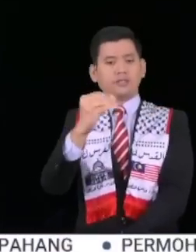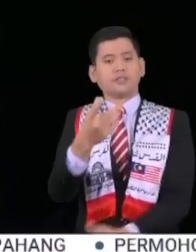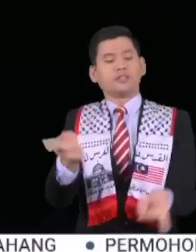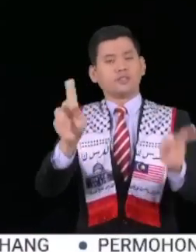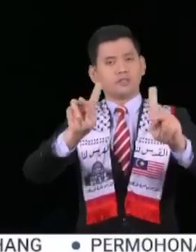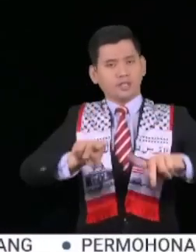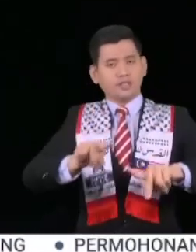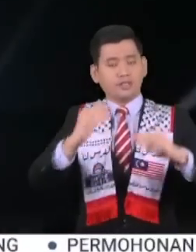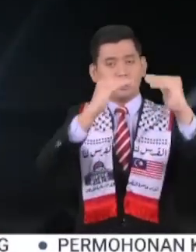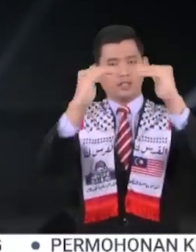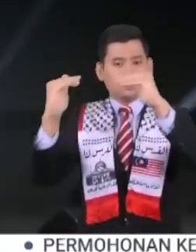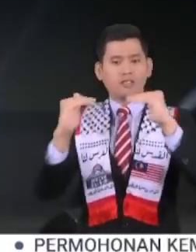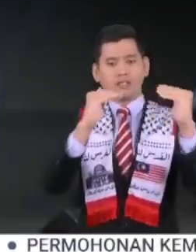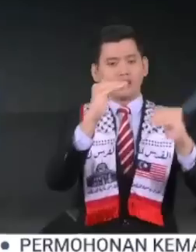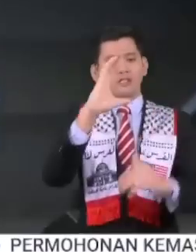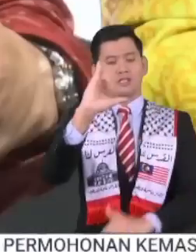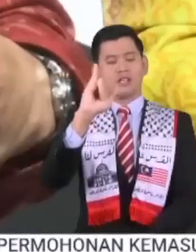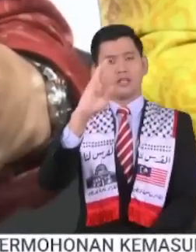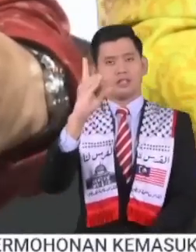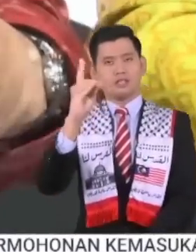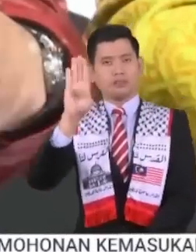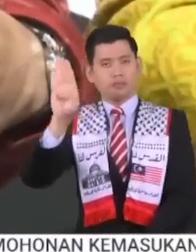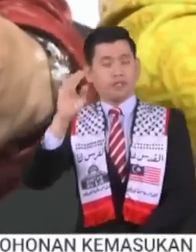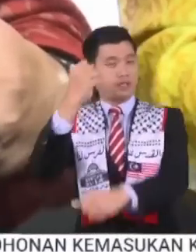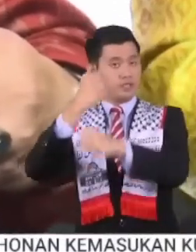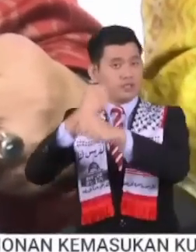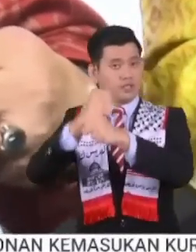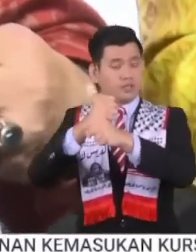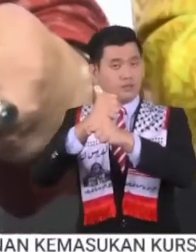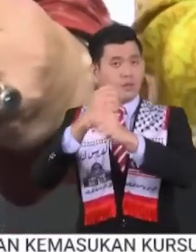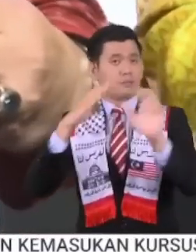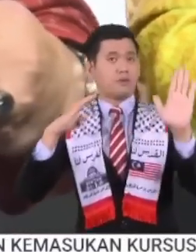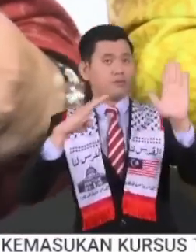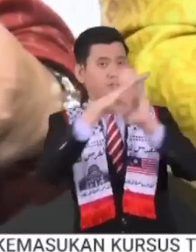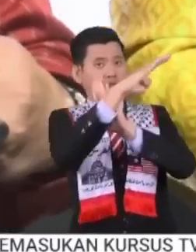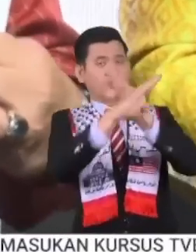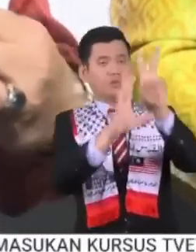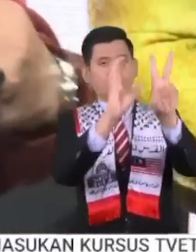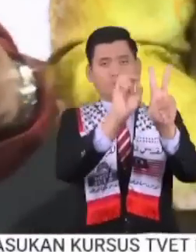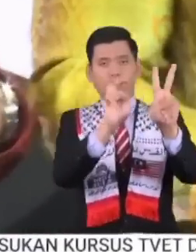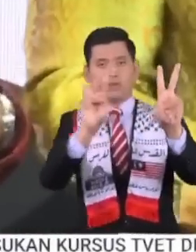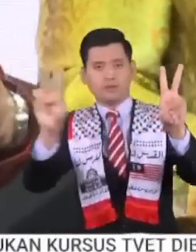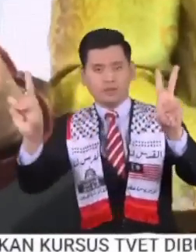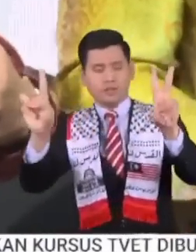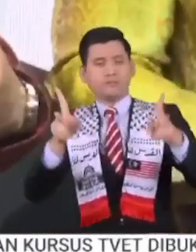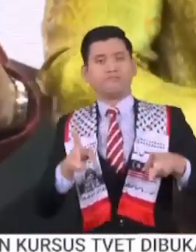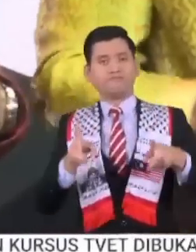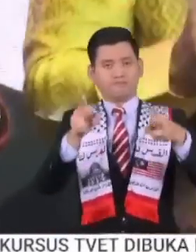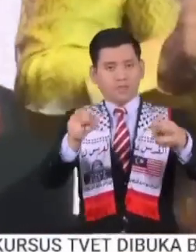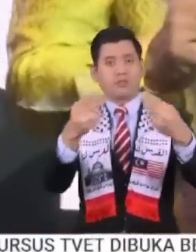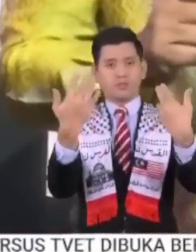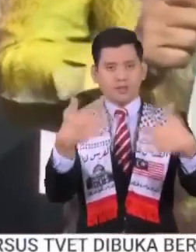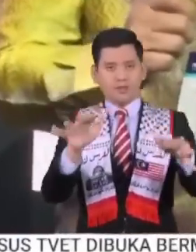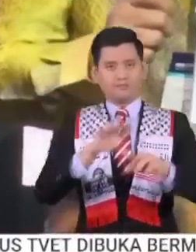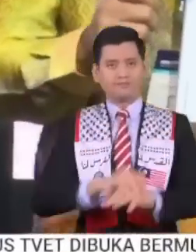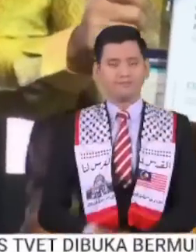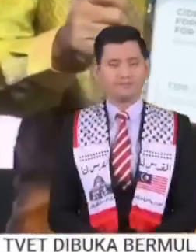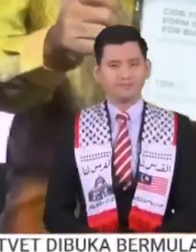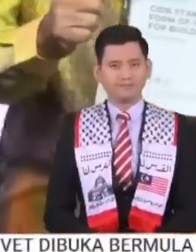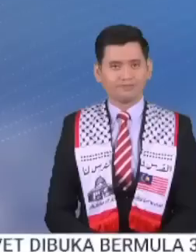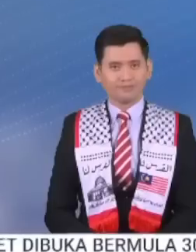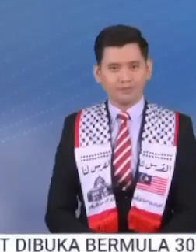Standard CIDB untuk kerja-kerja pembangunan edisi 2022 turut dilancarkan.